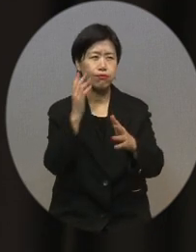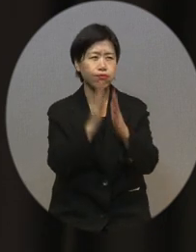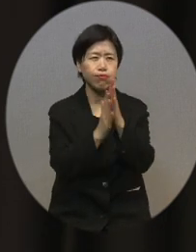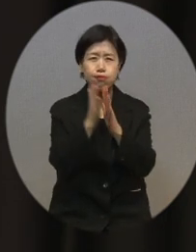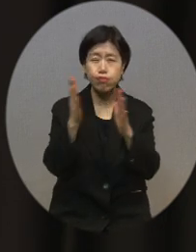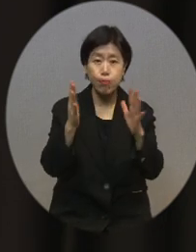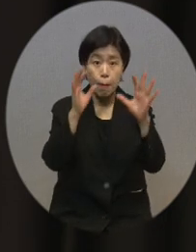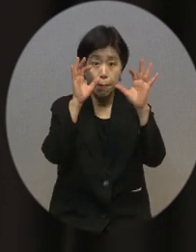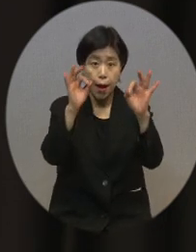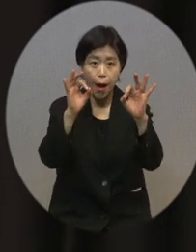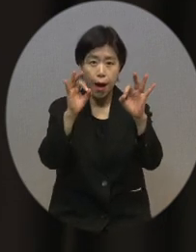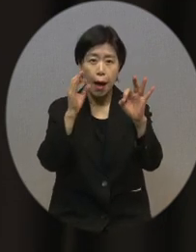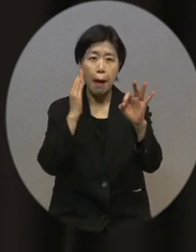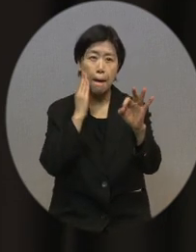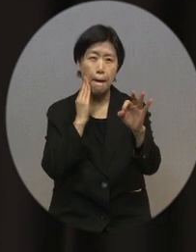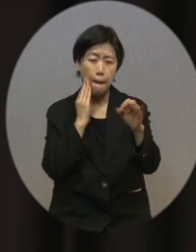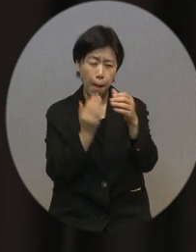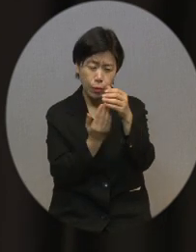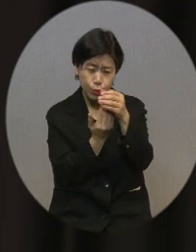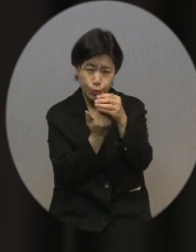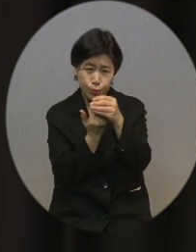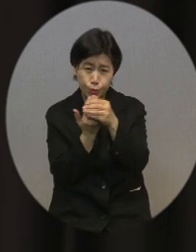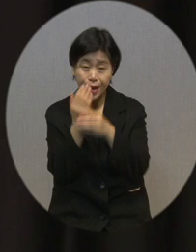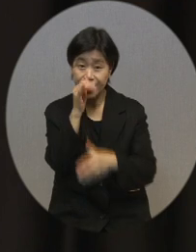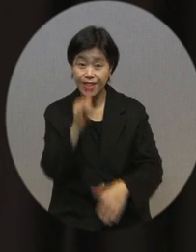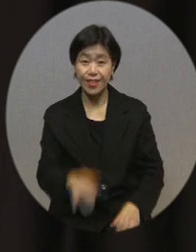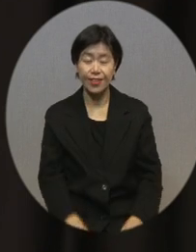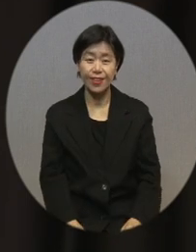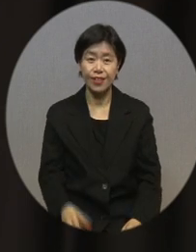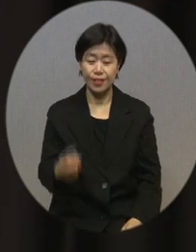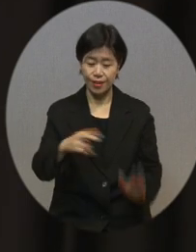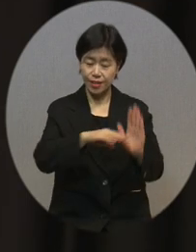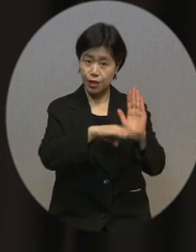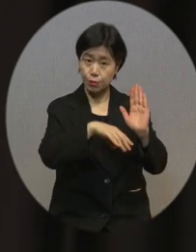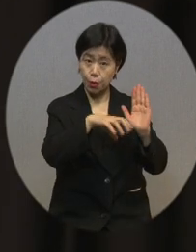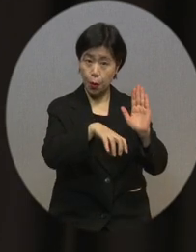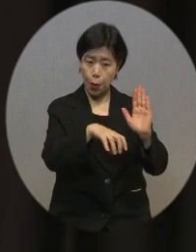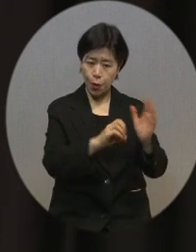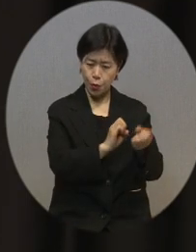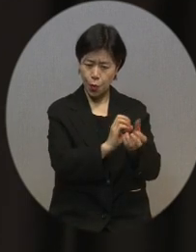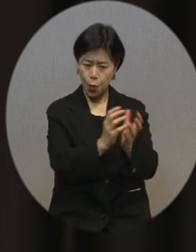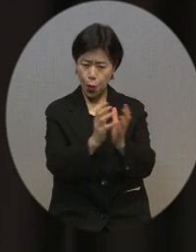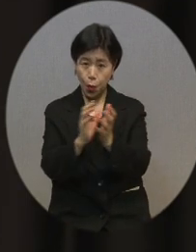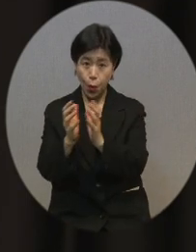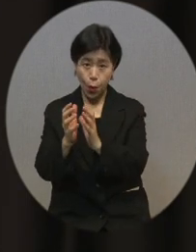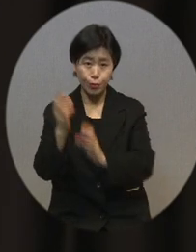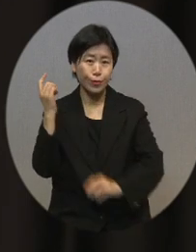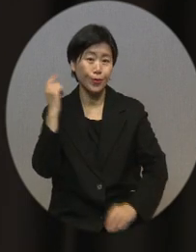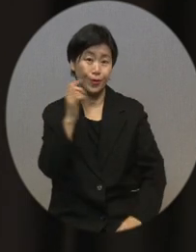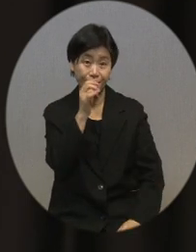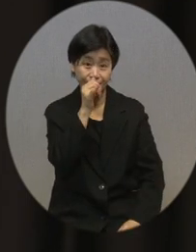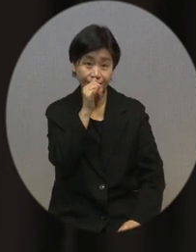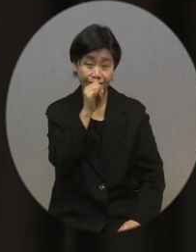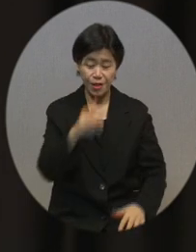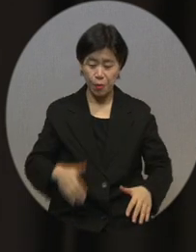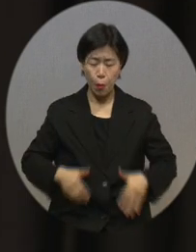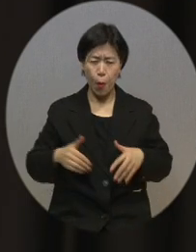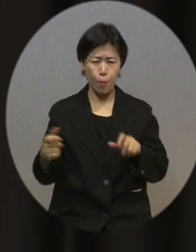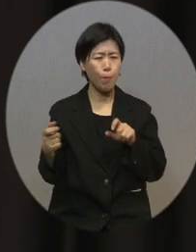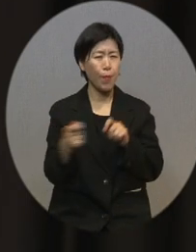나고 남쪽에서는 꽃 소식이 들려오고 이제 진짜 봄이 온 것